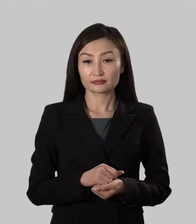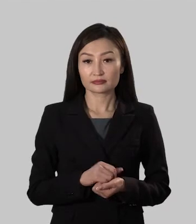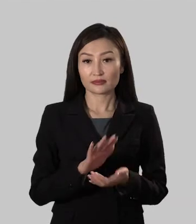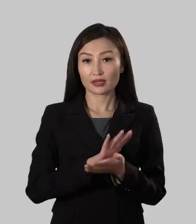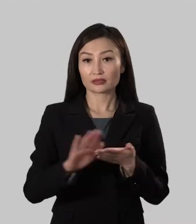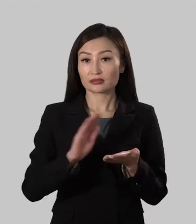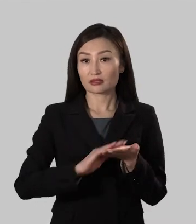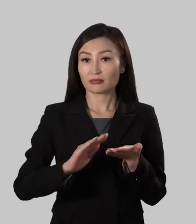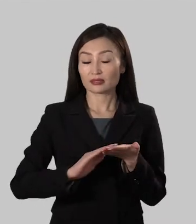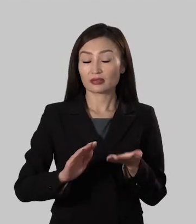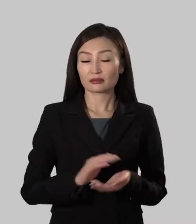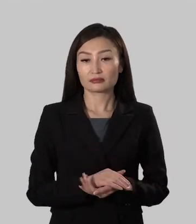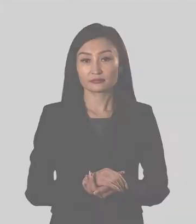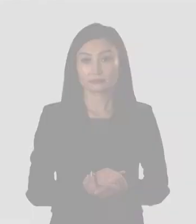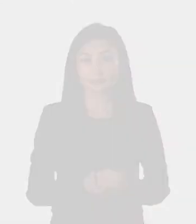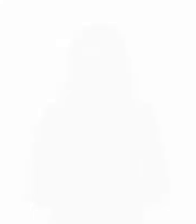Чистописание.